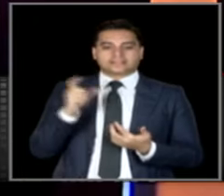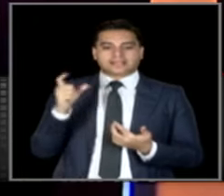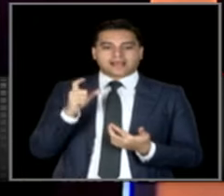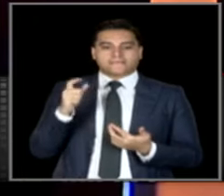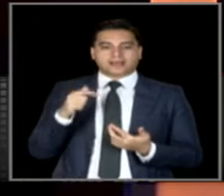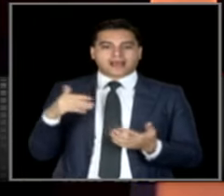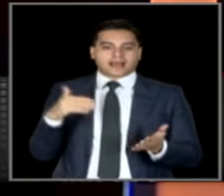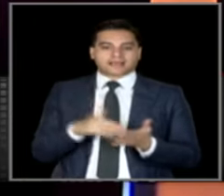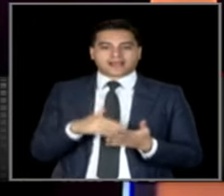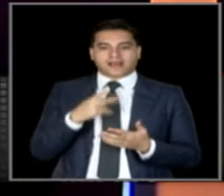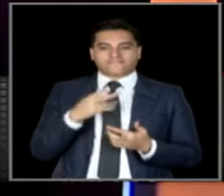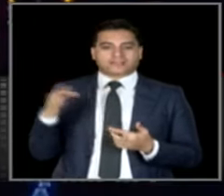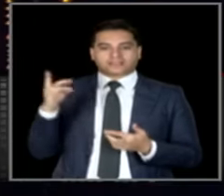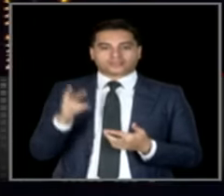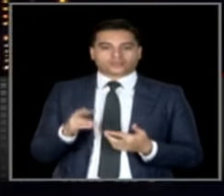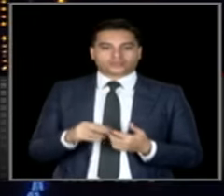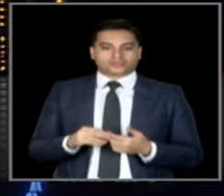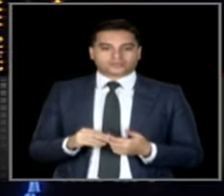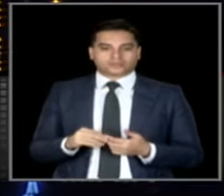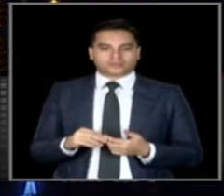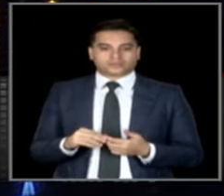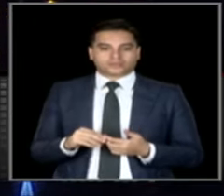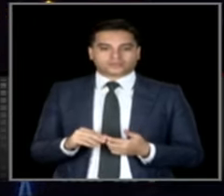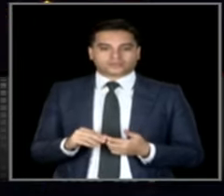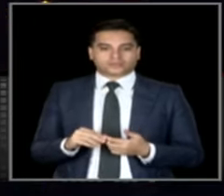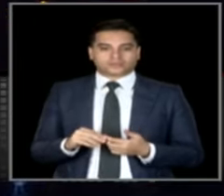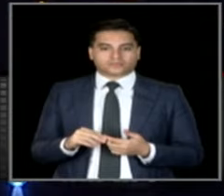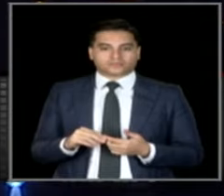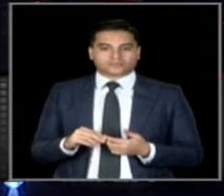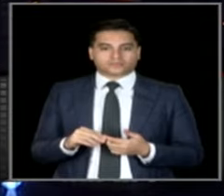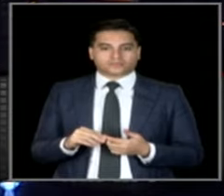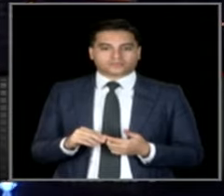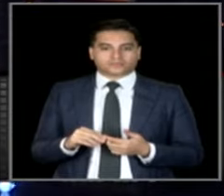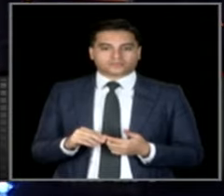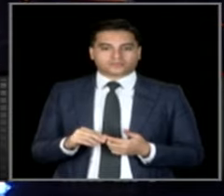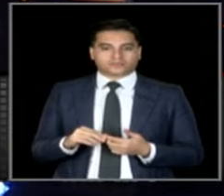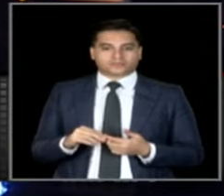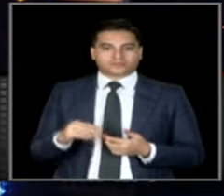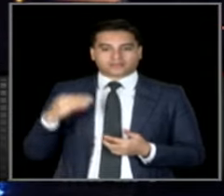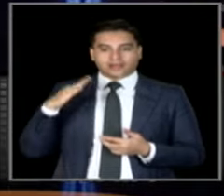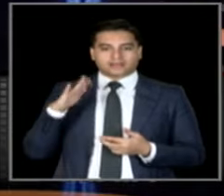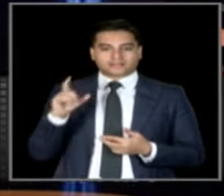الاسلامي حتى عام 2023 حصل